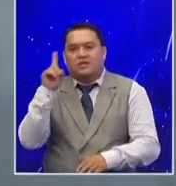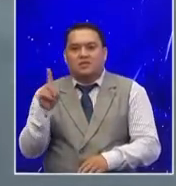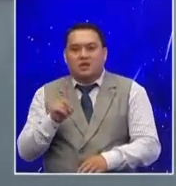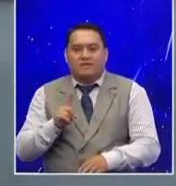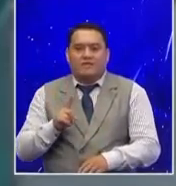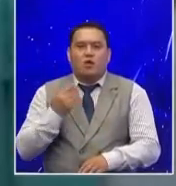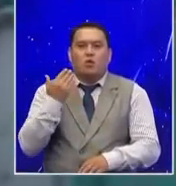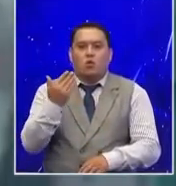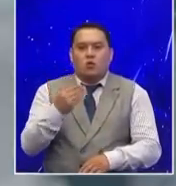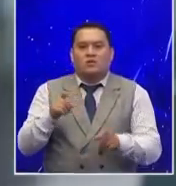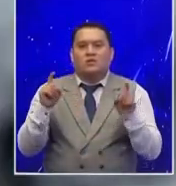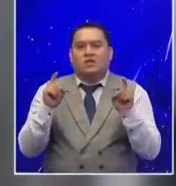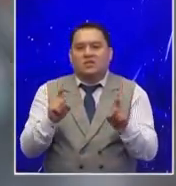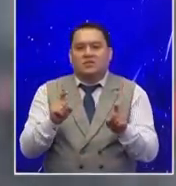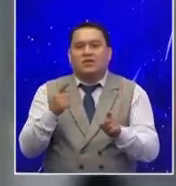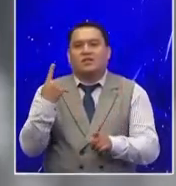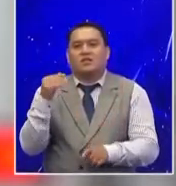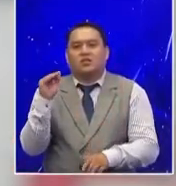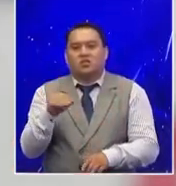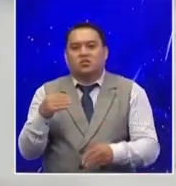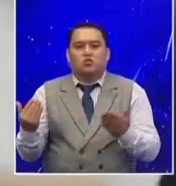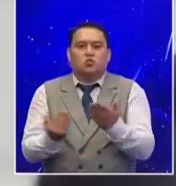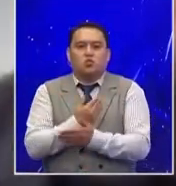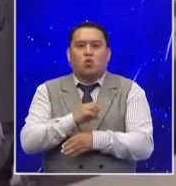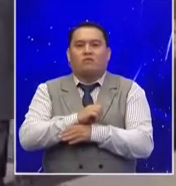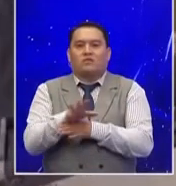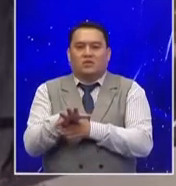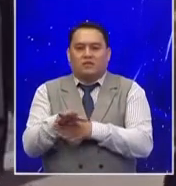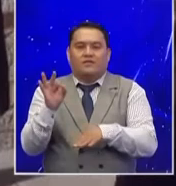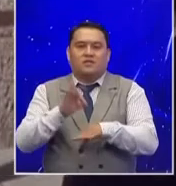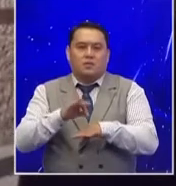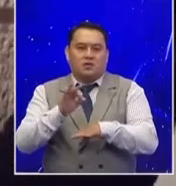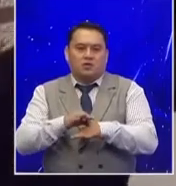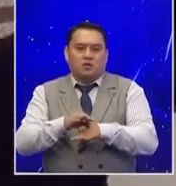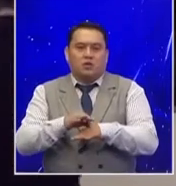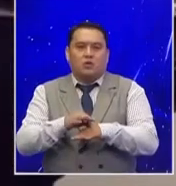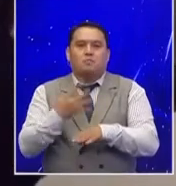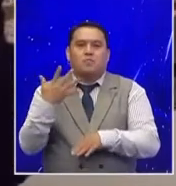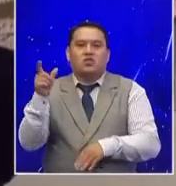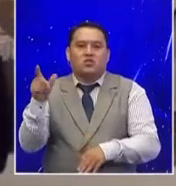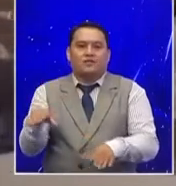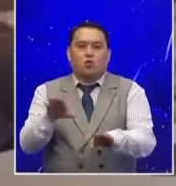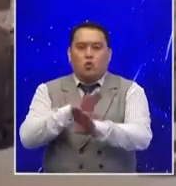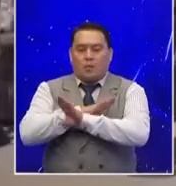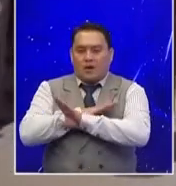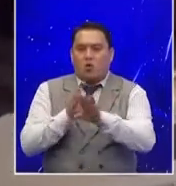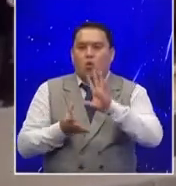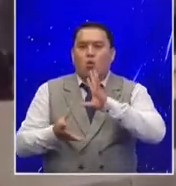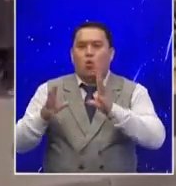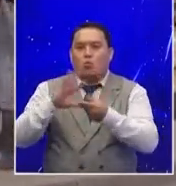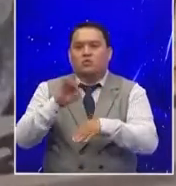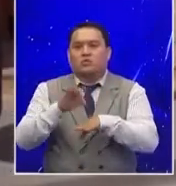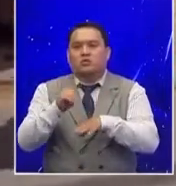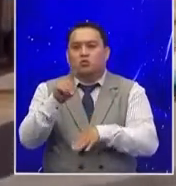World Matters, на сегодня зарегистрировано более 1000 новых случаев COVID-19. 5 человек скончались. Общее количество